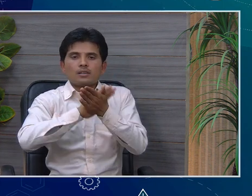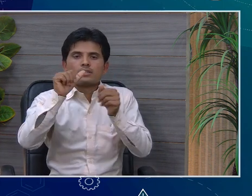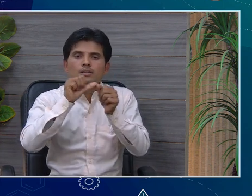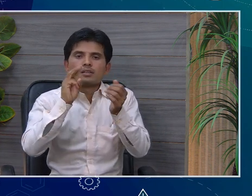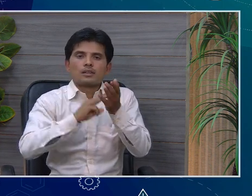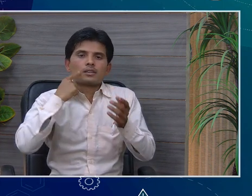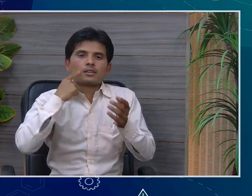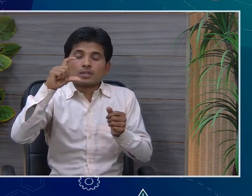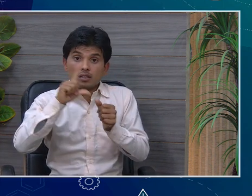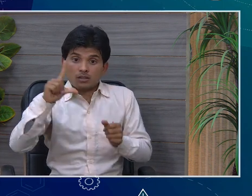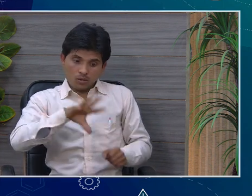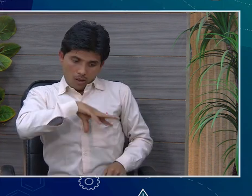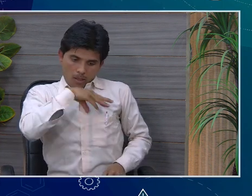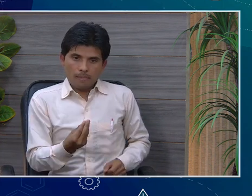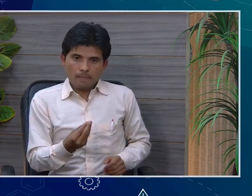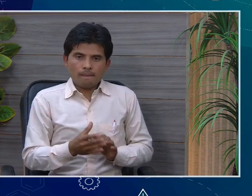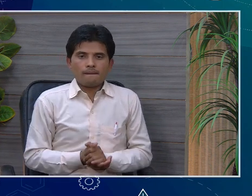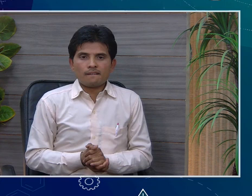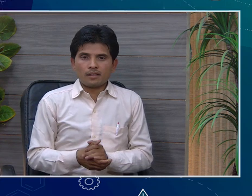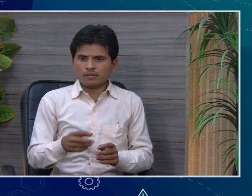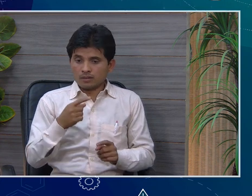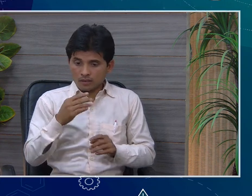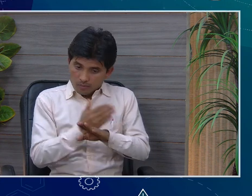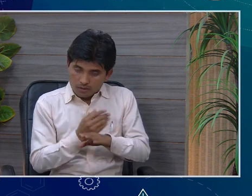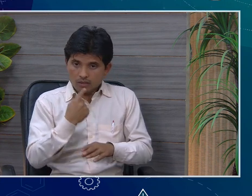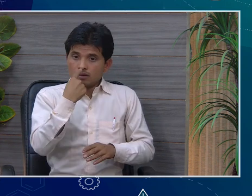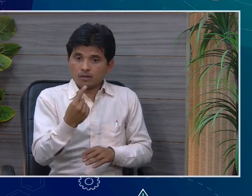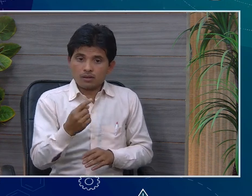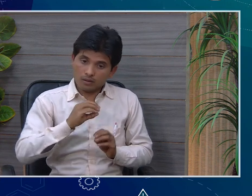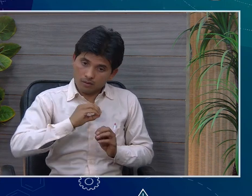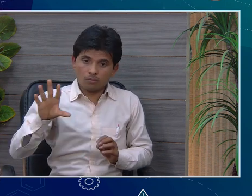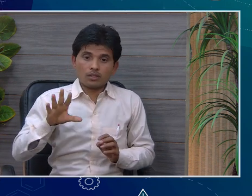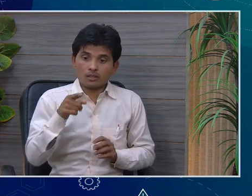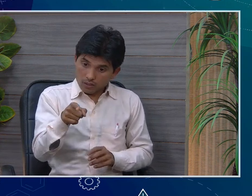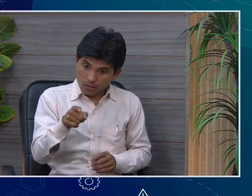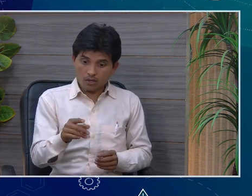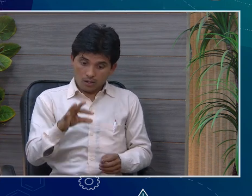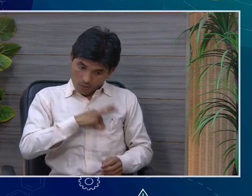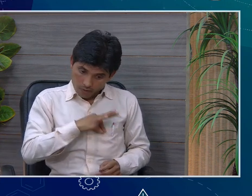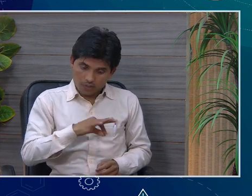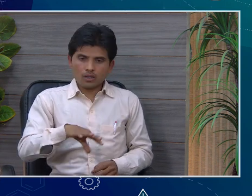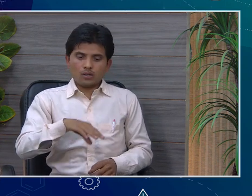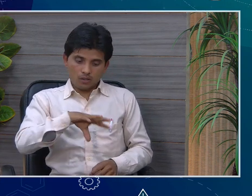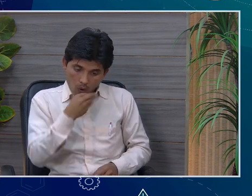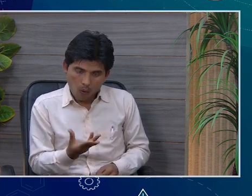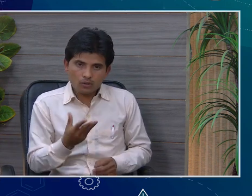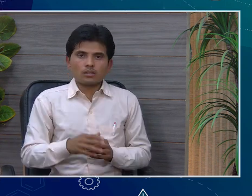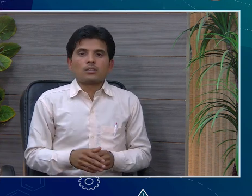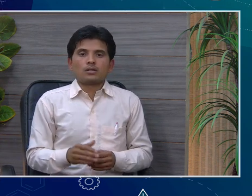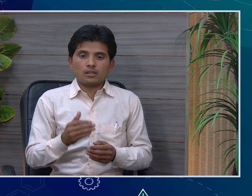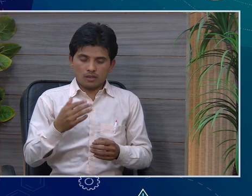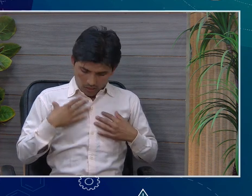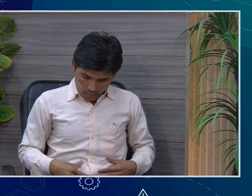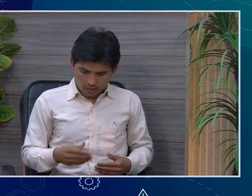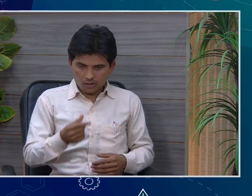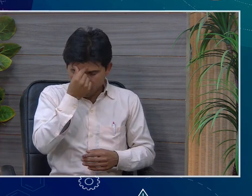हमारे पास एक तो वह हमेशा इंस्ट्रक्शन रहती है कि हम होल्डर को यूज करें तो होल्डर्स के अंदर अगर टाइल परसेप्शन के लिए